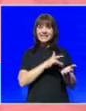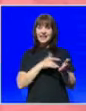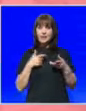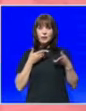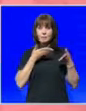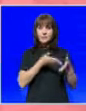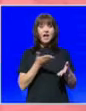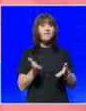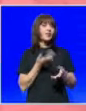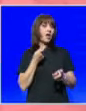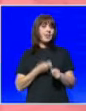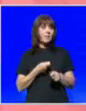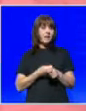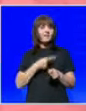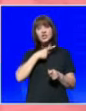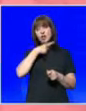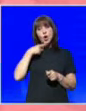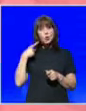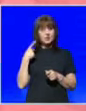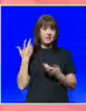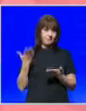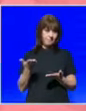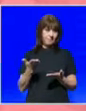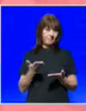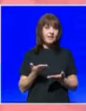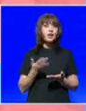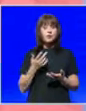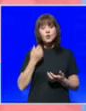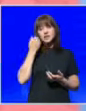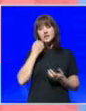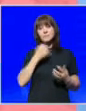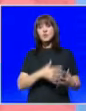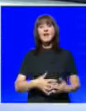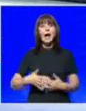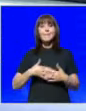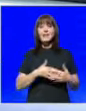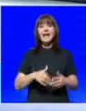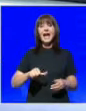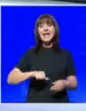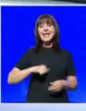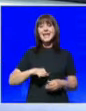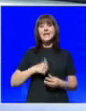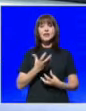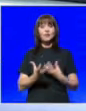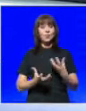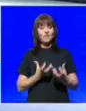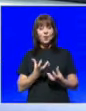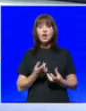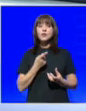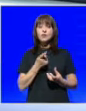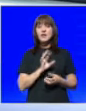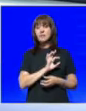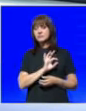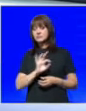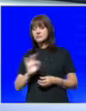посетихме, това е направено с руско оборудване, но се използва американско ядрено гориво и те ни увериха, че са в постоянна връзка с АЕЦ Козлодуй,